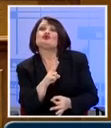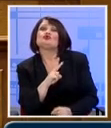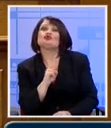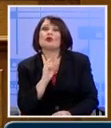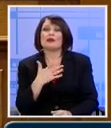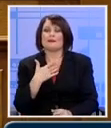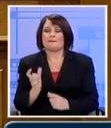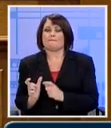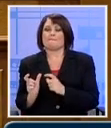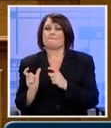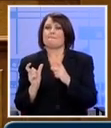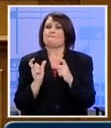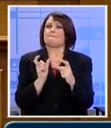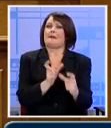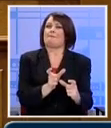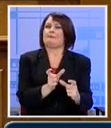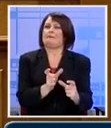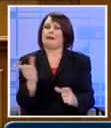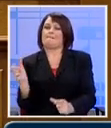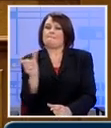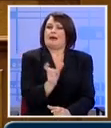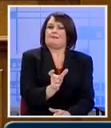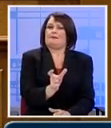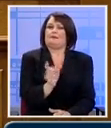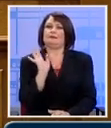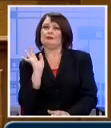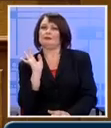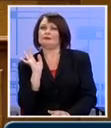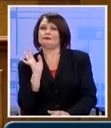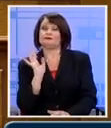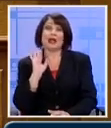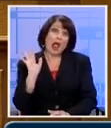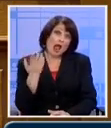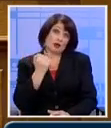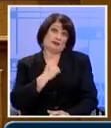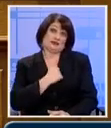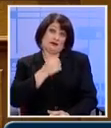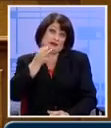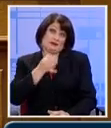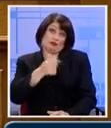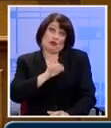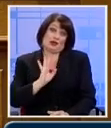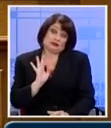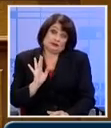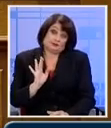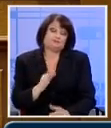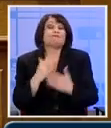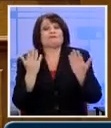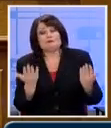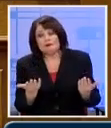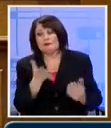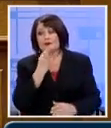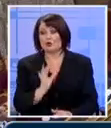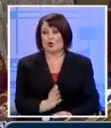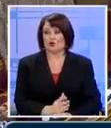το σερβίρετε λίγο-λίγο και από μακριά, αν και εσείς βέβαια, αν πιστεύετε αυτά που λέτε. Γιατί στο κάτω-κάτω της